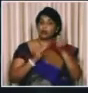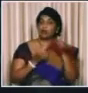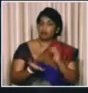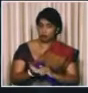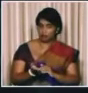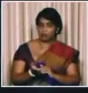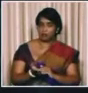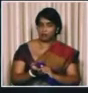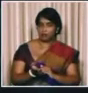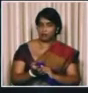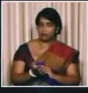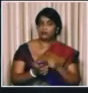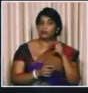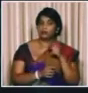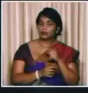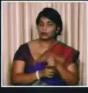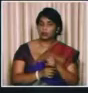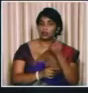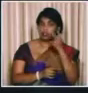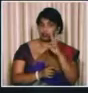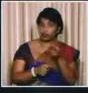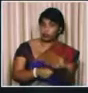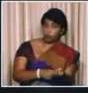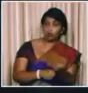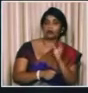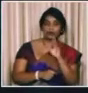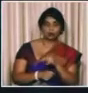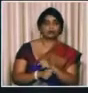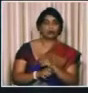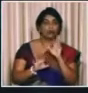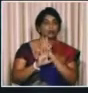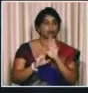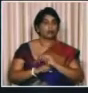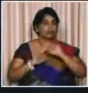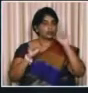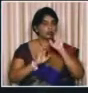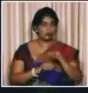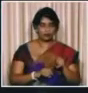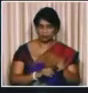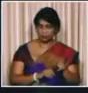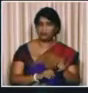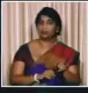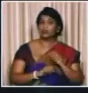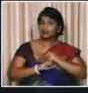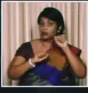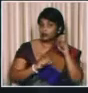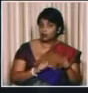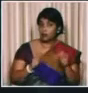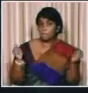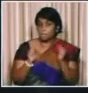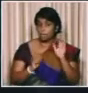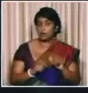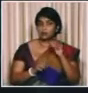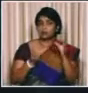තිබුණා. ඒ දොළොස්වෙනිදා පහර දීම සිද්ධ වුණා. 19 වෙනිදා උද්ඝෝෂණයක් සිද්ධ වුණා. ඒ උද්ඝෝෂණයේ බිය ගැන්වීම